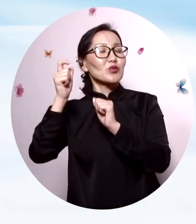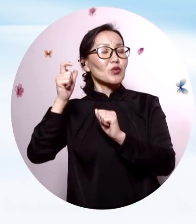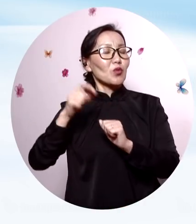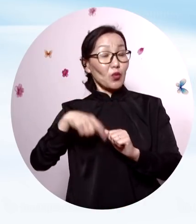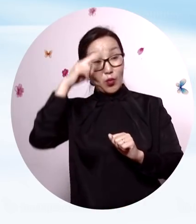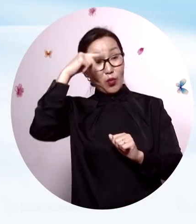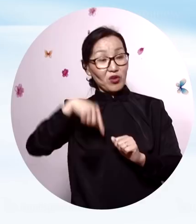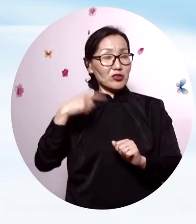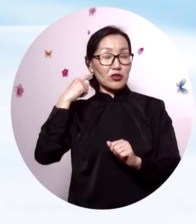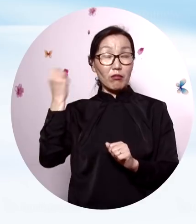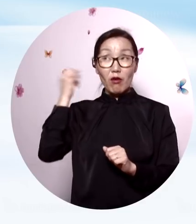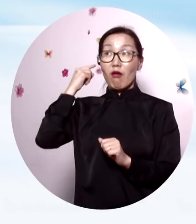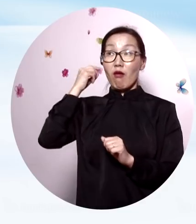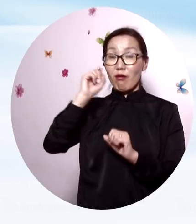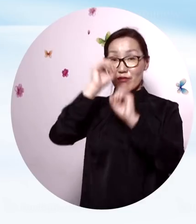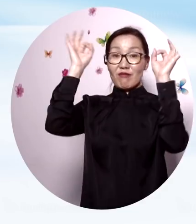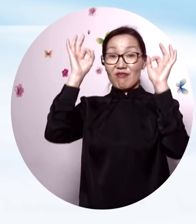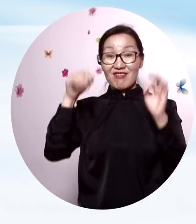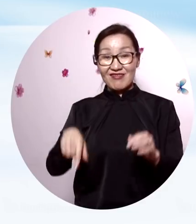чихийг дэлсжээ.